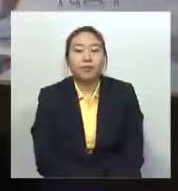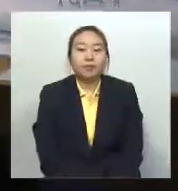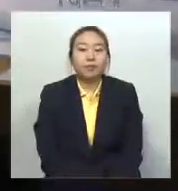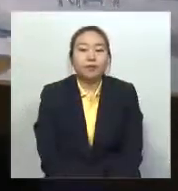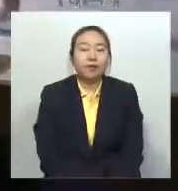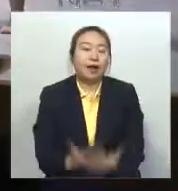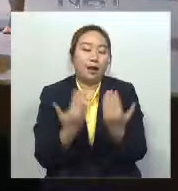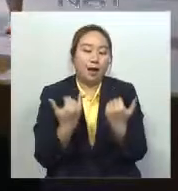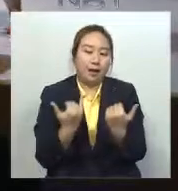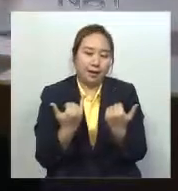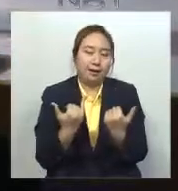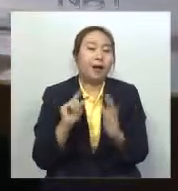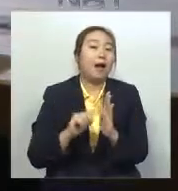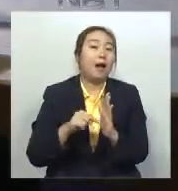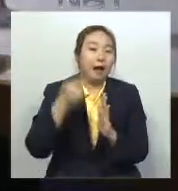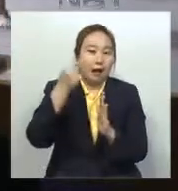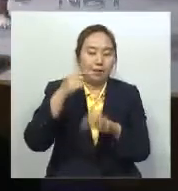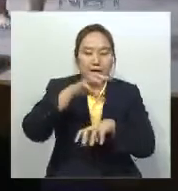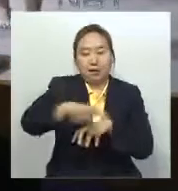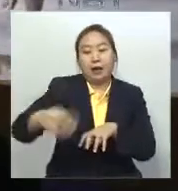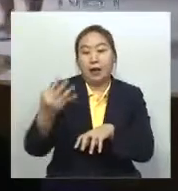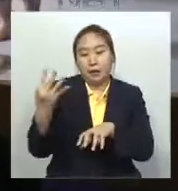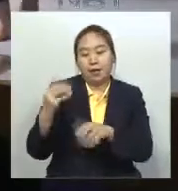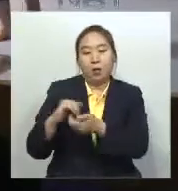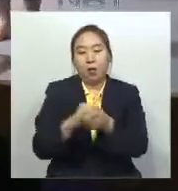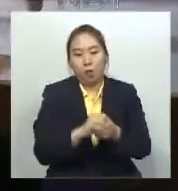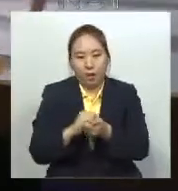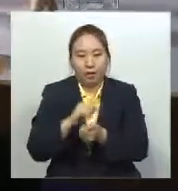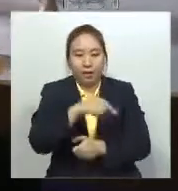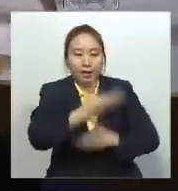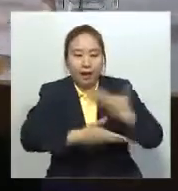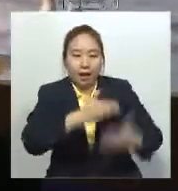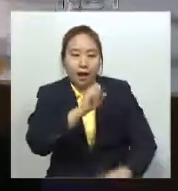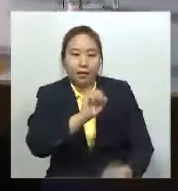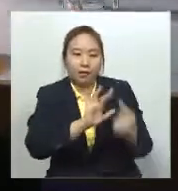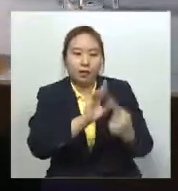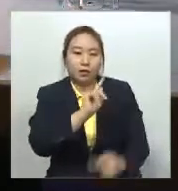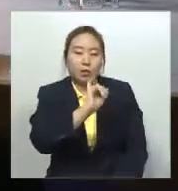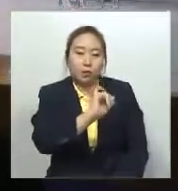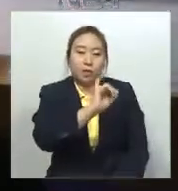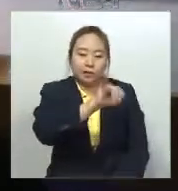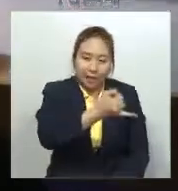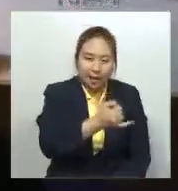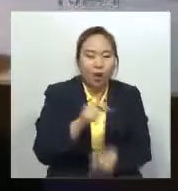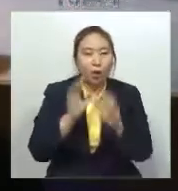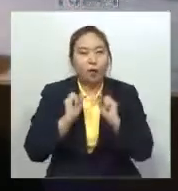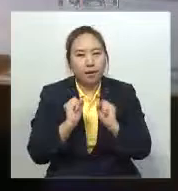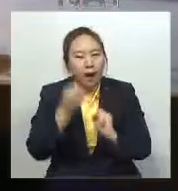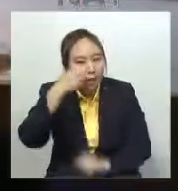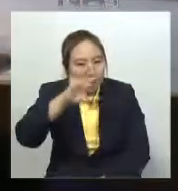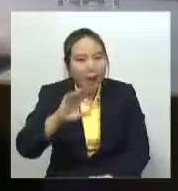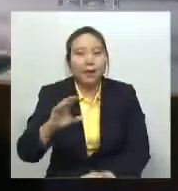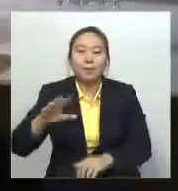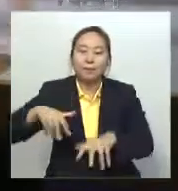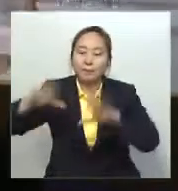แรกนะครับที่จะมีการรวมตัวกันของ4เครือข่ายนะครับคือตลาดสุขใจคนกล้าคืนถิ่นประชารัฐและหนูโจ